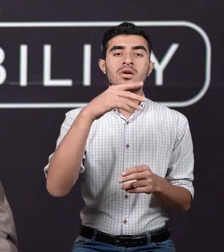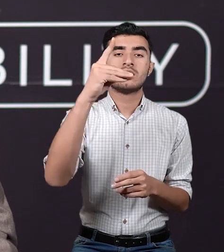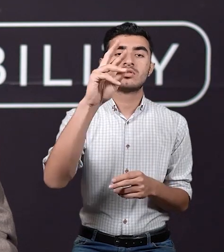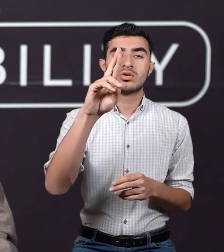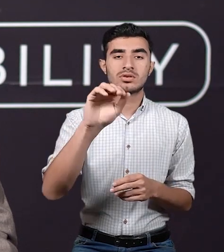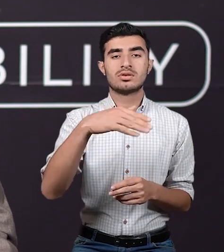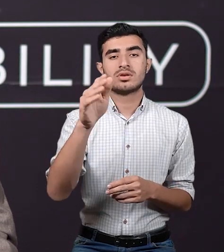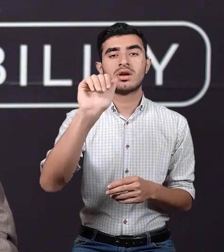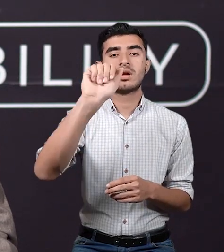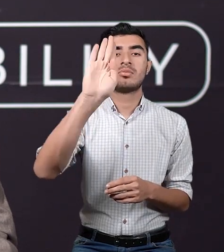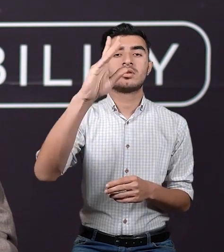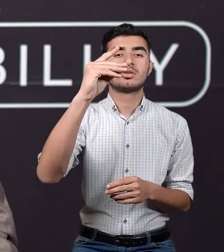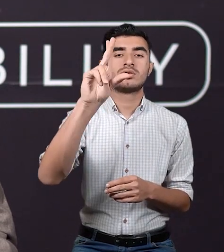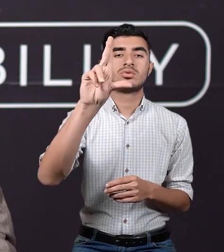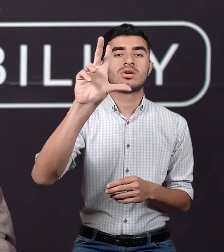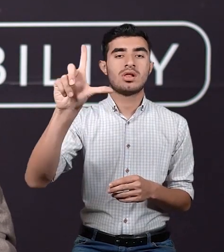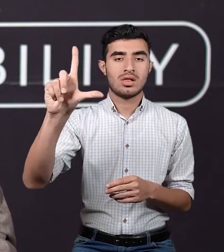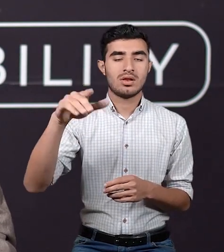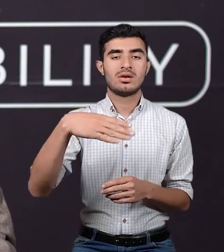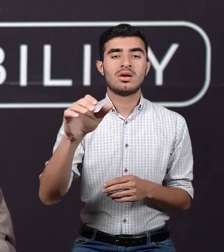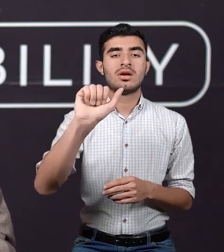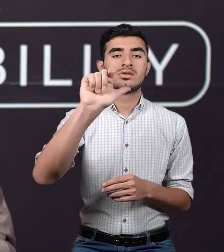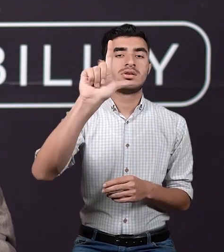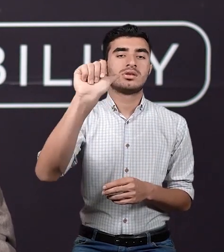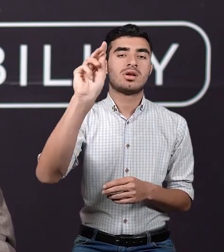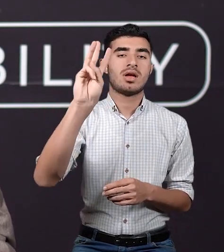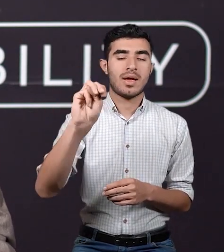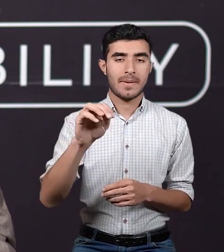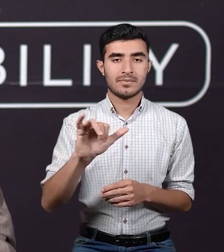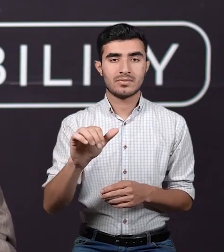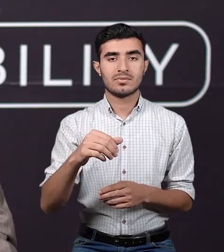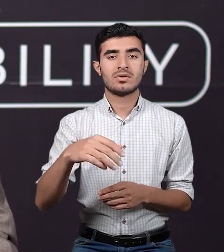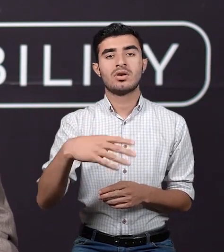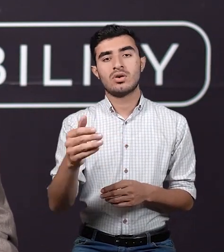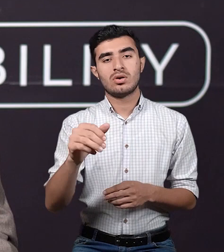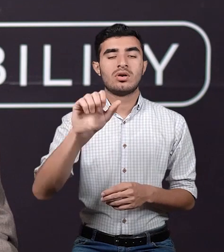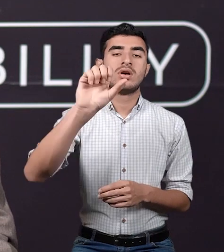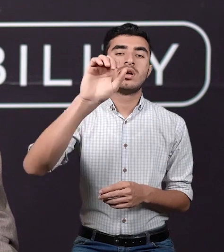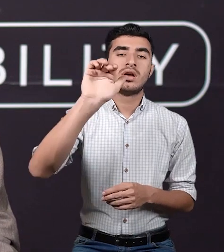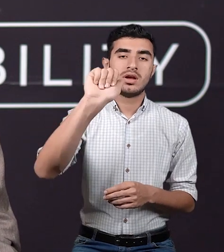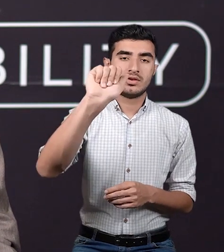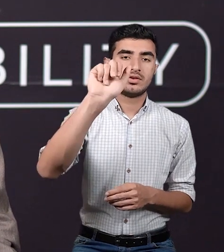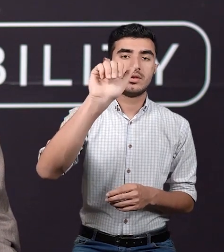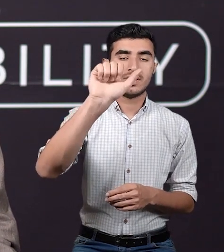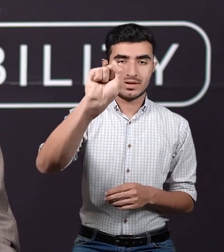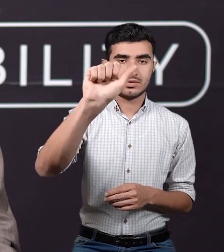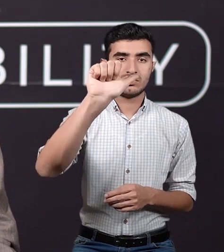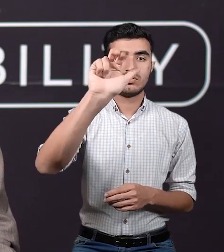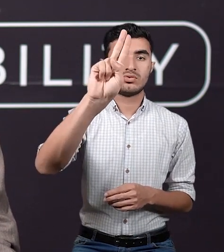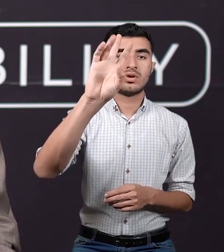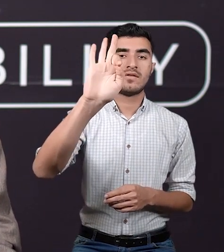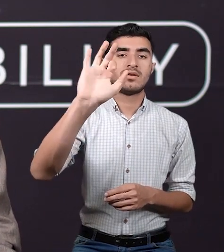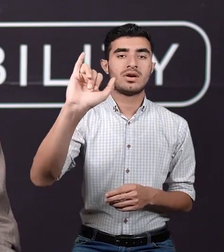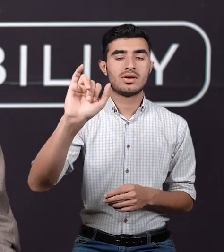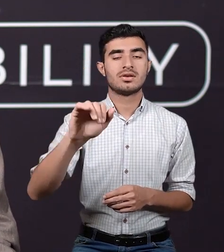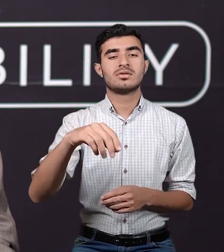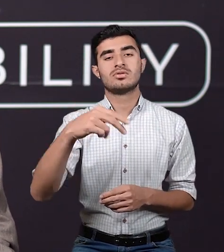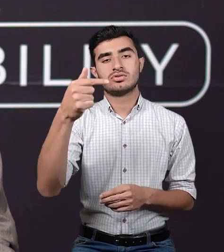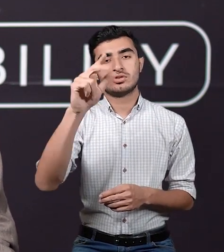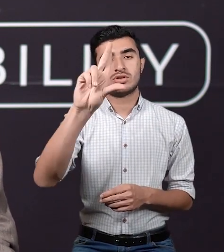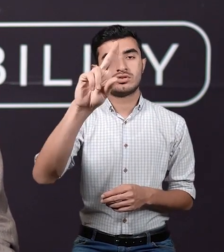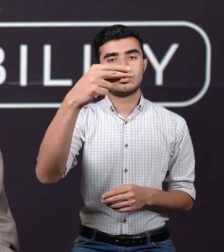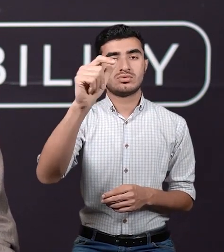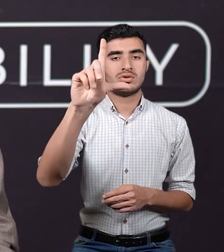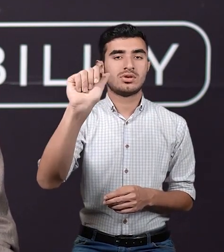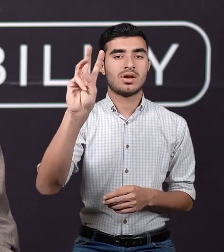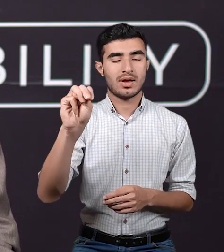کے علاوہ بڑے لوگوں میں اور جن کا نام آتا ہے ان میں محمد حسین آزاد، صوفی غلام مصطفیٰ